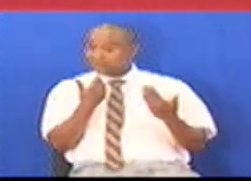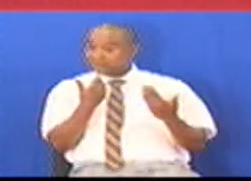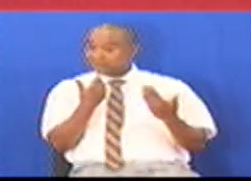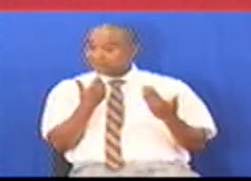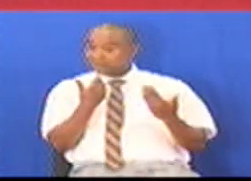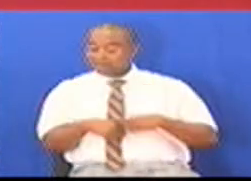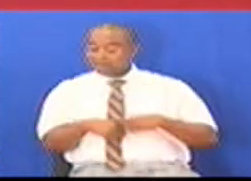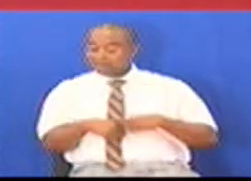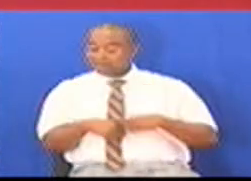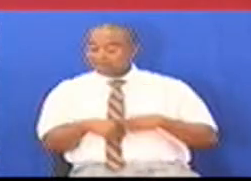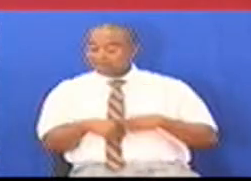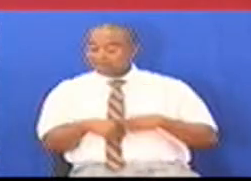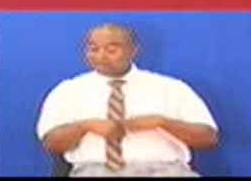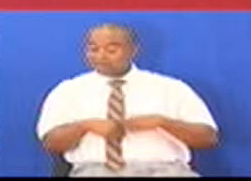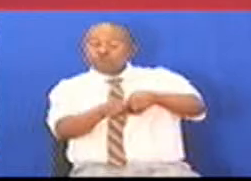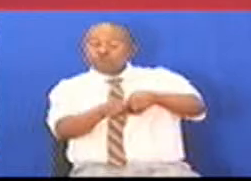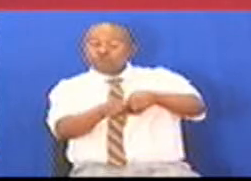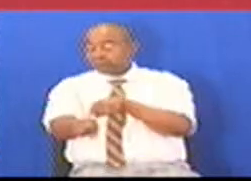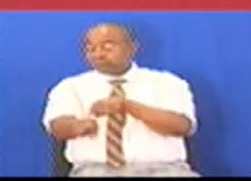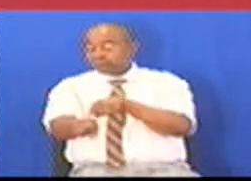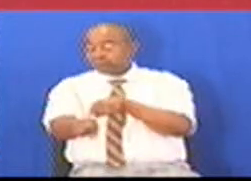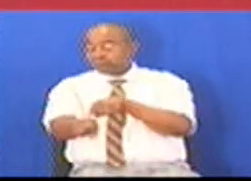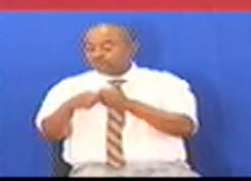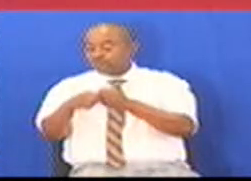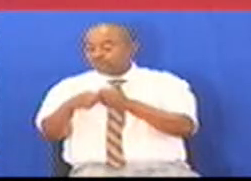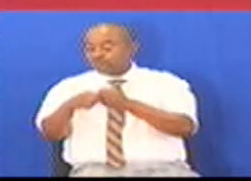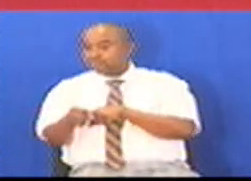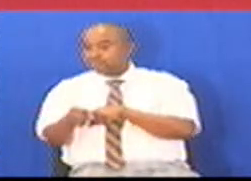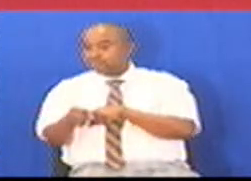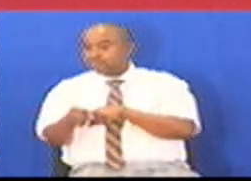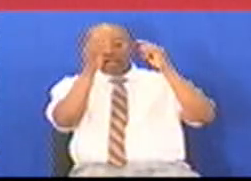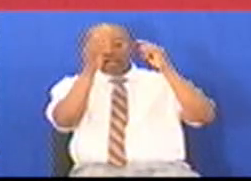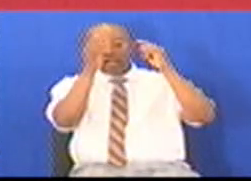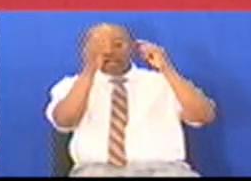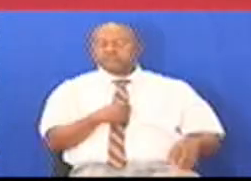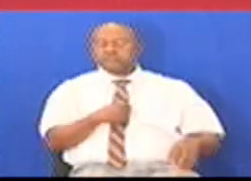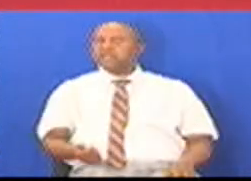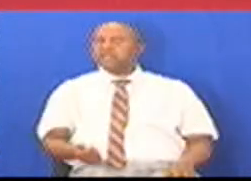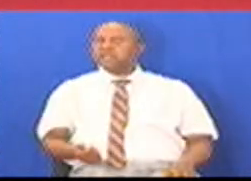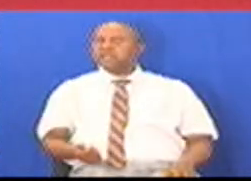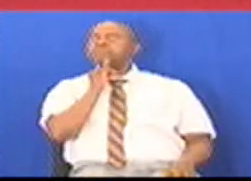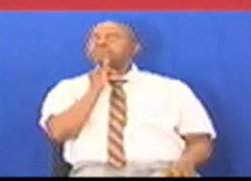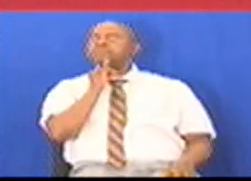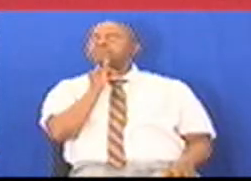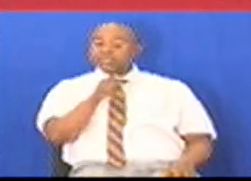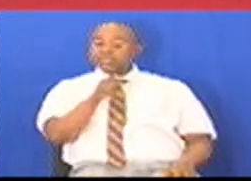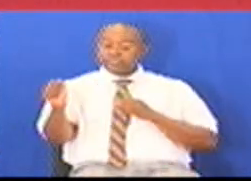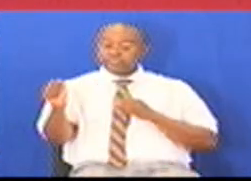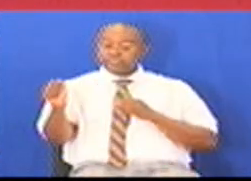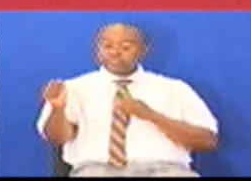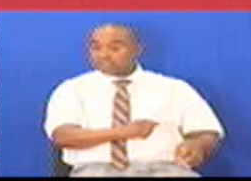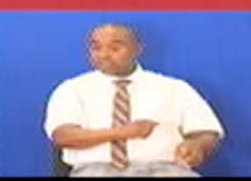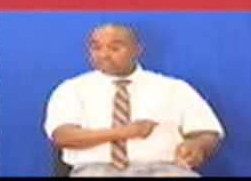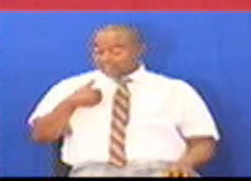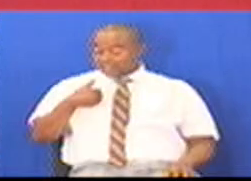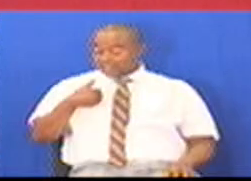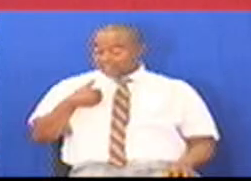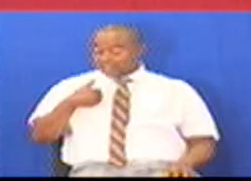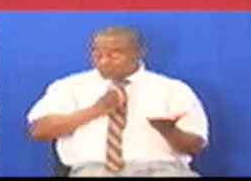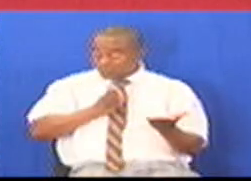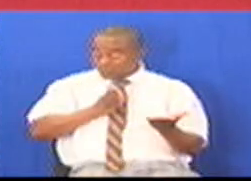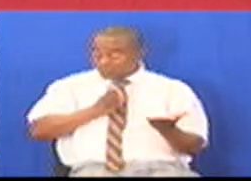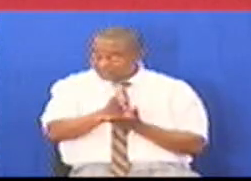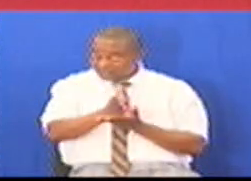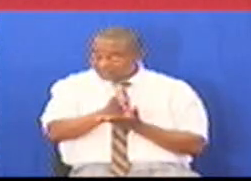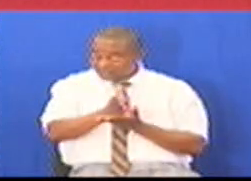lilimjeruhi na kupelekea kuvunjika mguu wake wa kulia. Kambi rasmi ya upinzani bungeni inalaani kitendo hicho na inaitaka serikali kupitia vyombo vyake vya dola